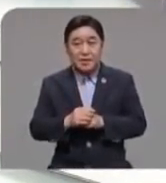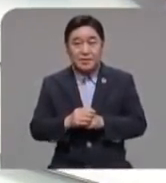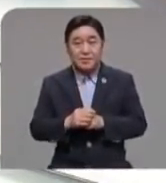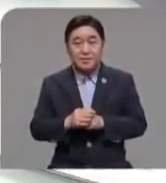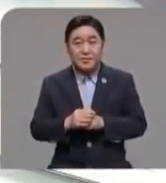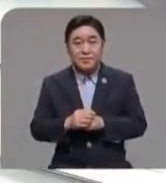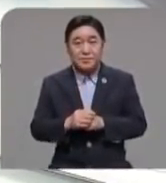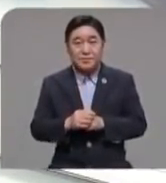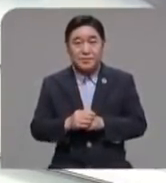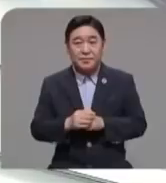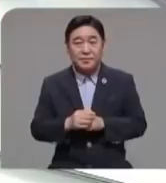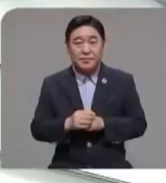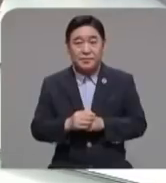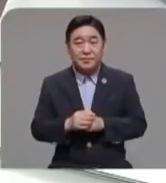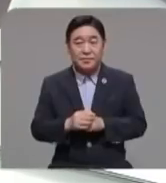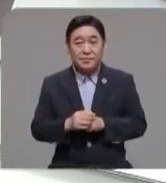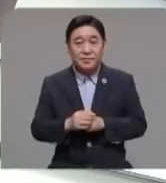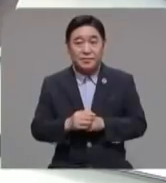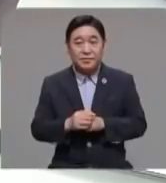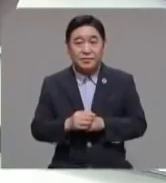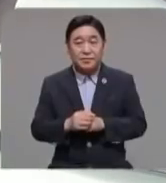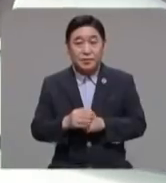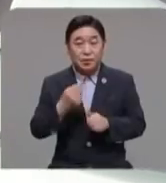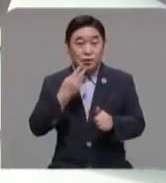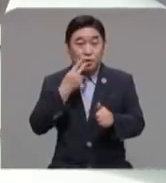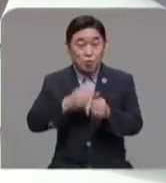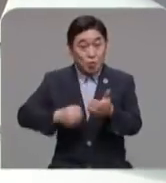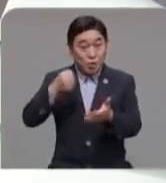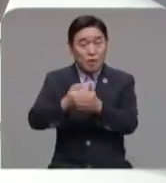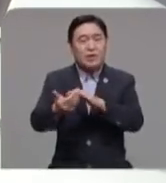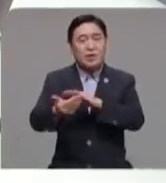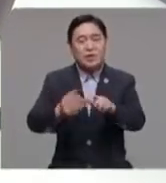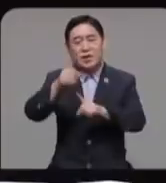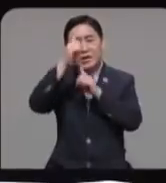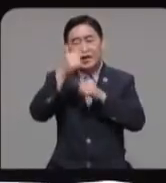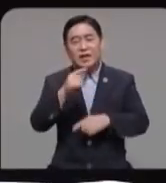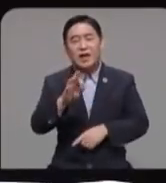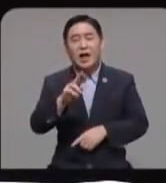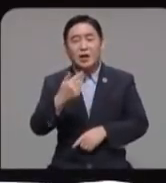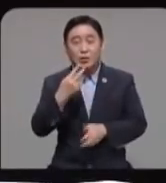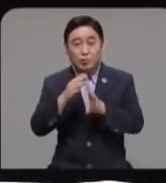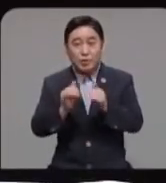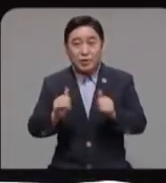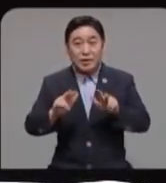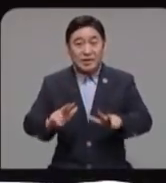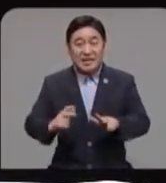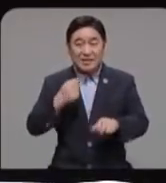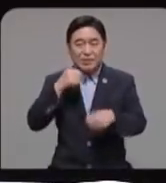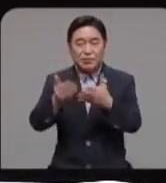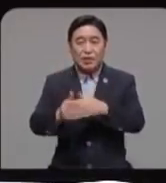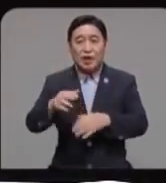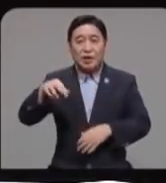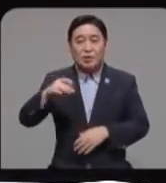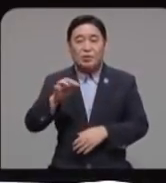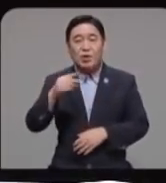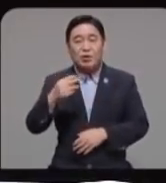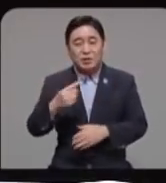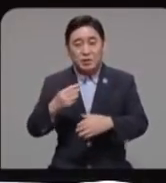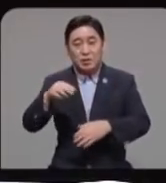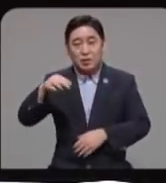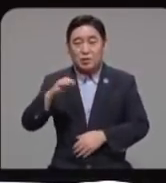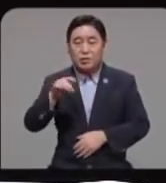또 그 사람들 그 후보 결정되기 전에 이낙연 후보도 또 지금 민주당의 송영길